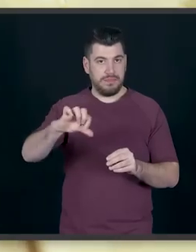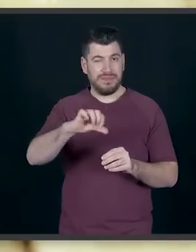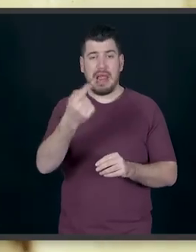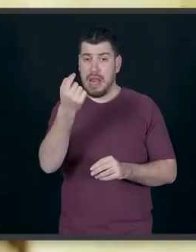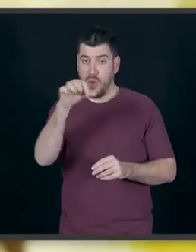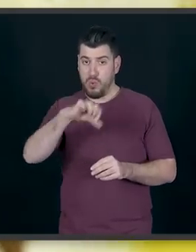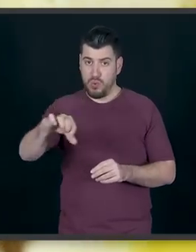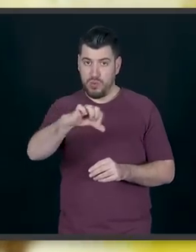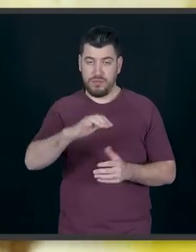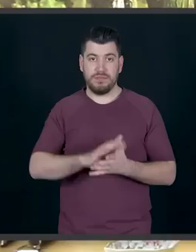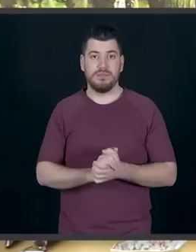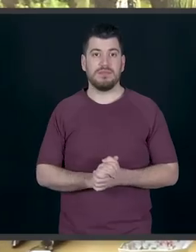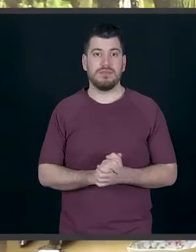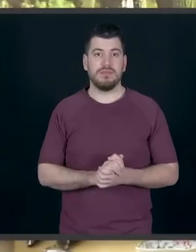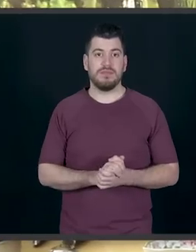Λίγο, έτσι.